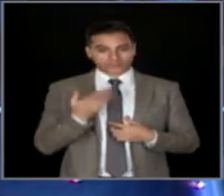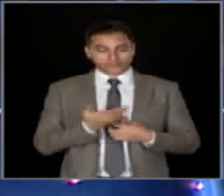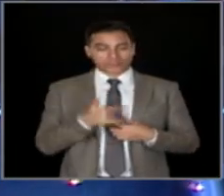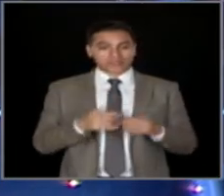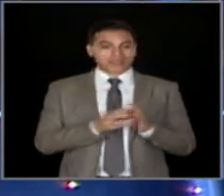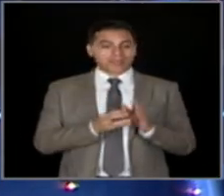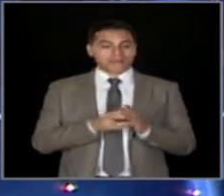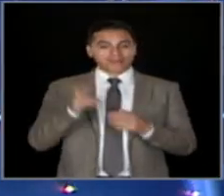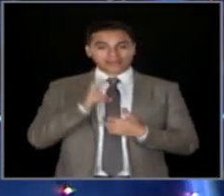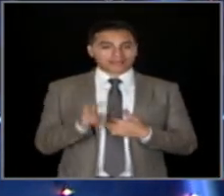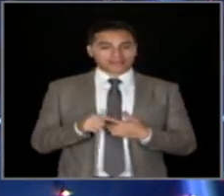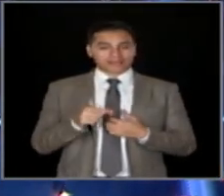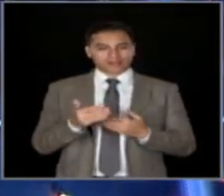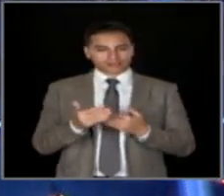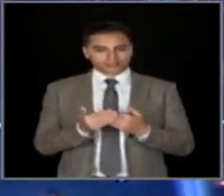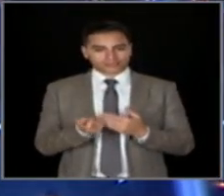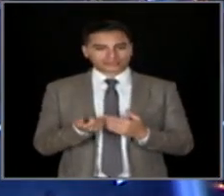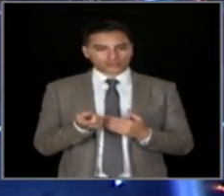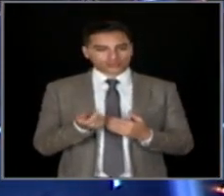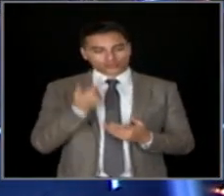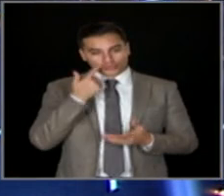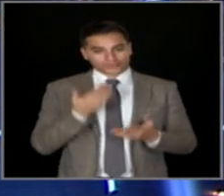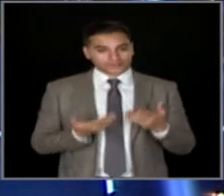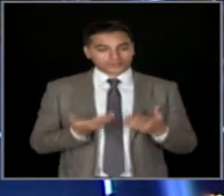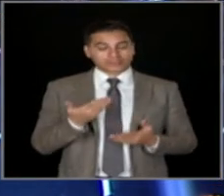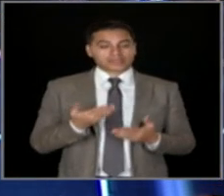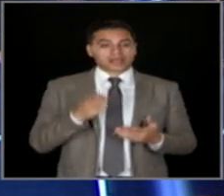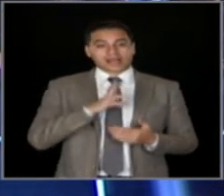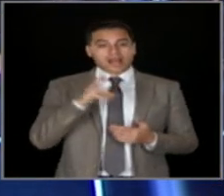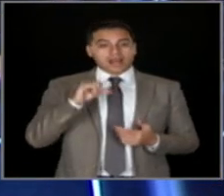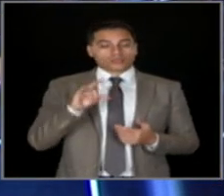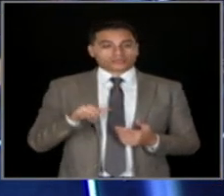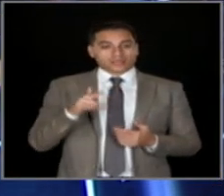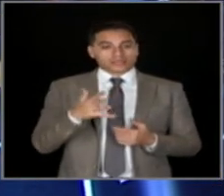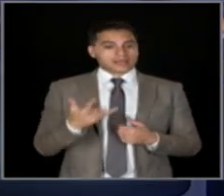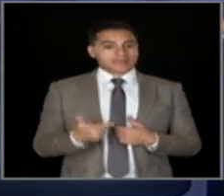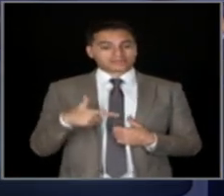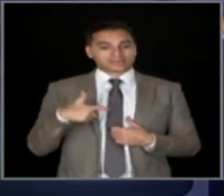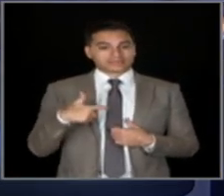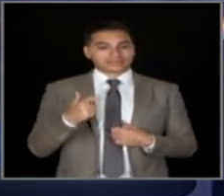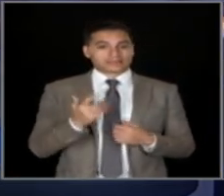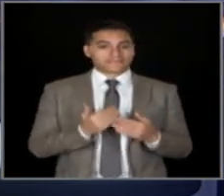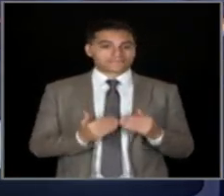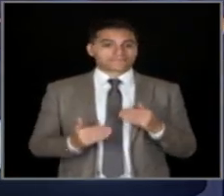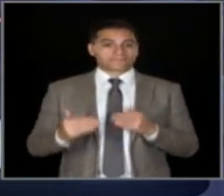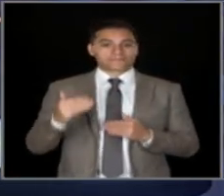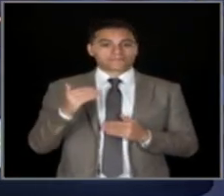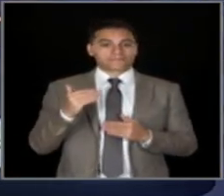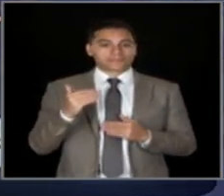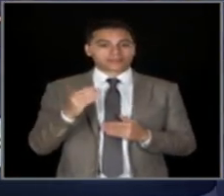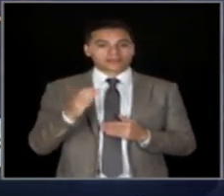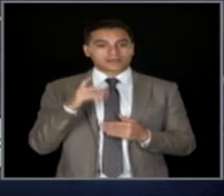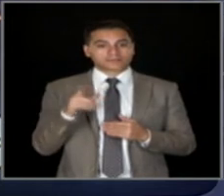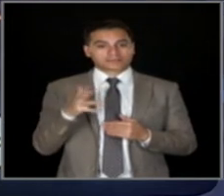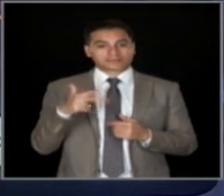جامعة النيل قربت المسافة شوية. كلاوديا كنتوا كام؟ 60. 60. وكم إجابة